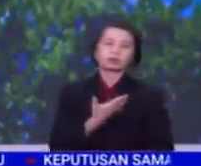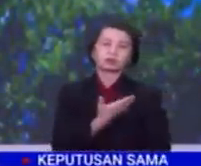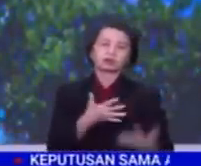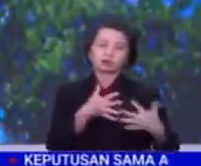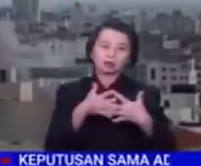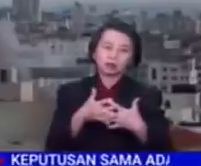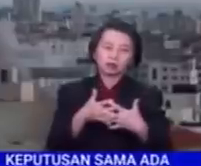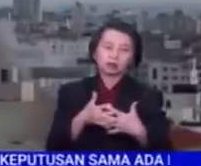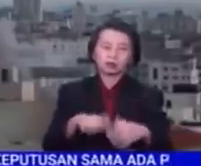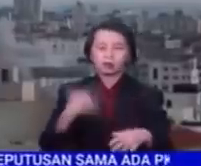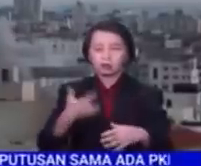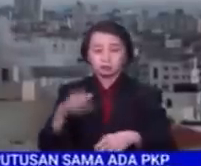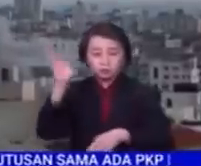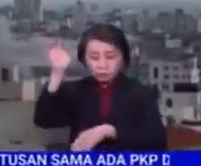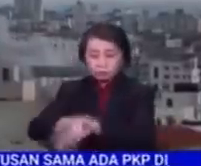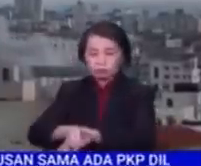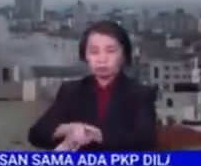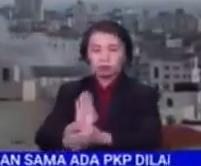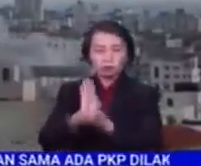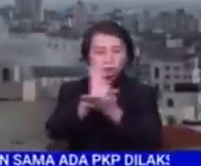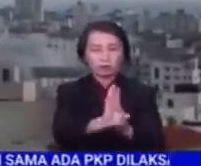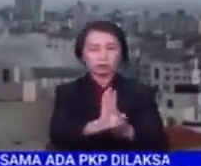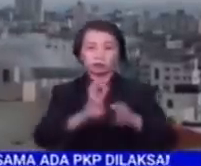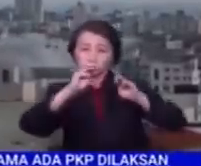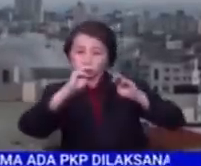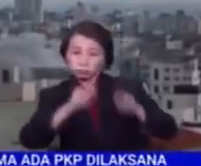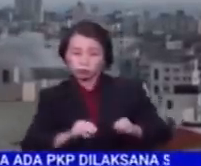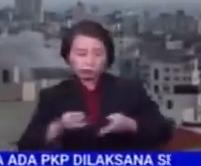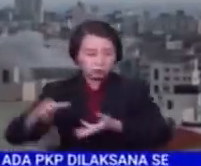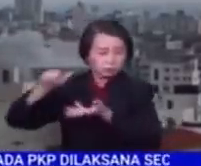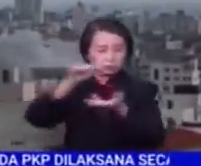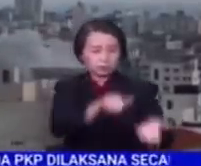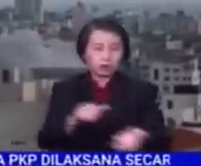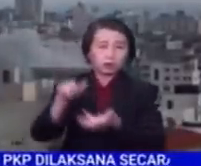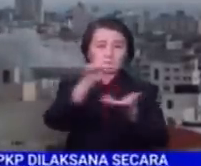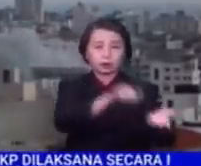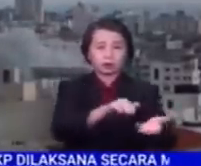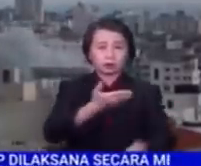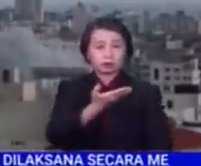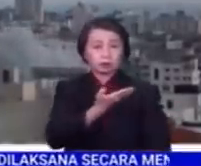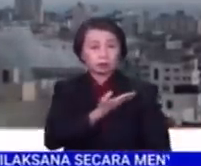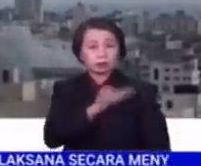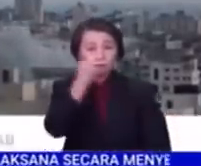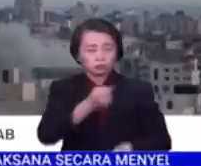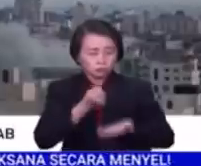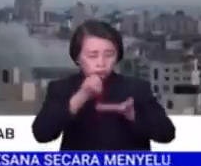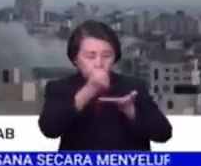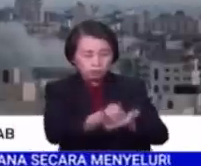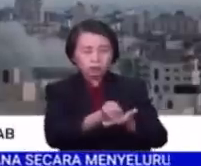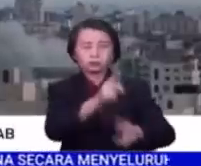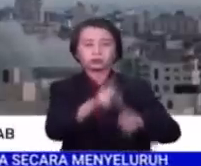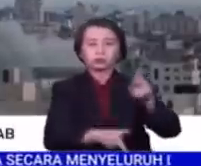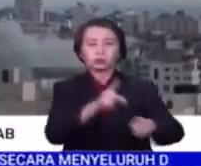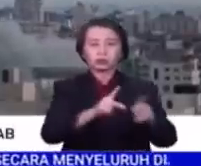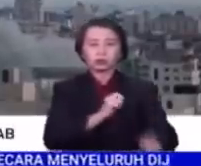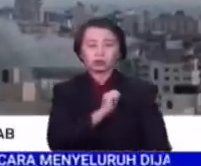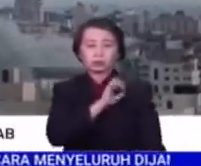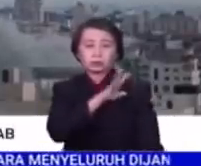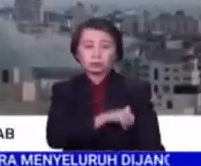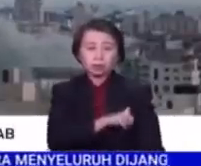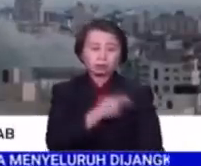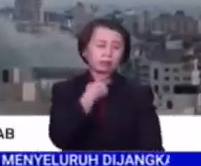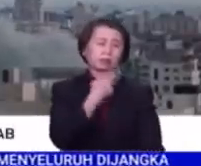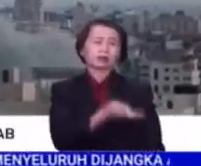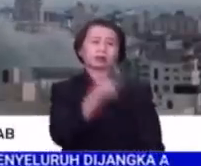lain resolusi turut berdosa agar bantuan kemanusiaan disalurkan ke semenanjung Gaza bagi membantu penduduk Palestina yang